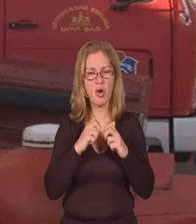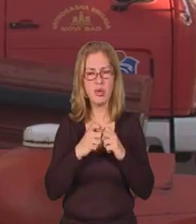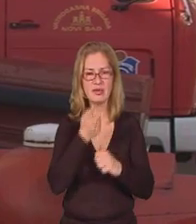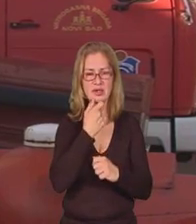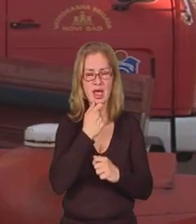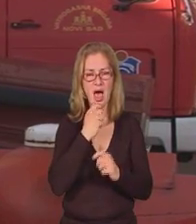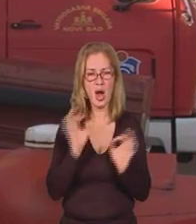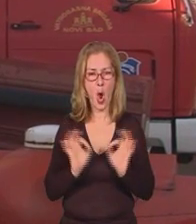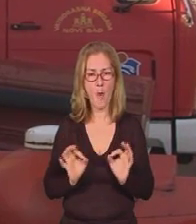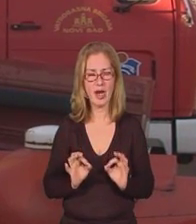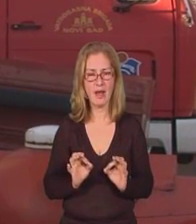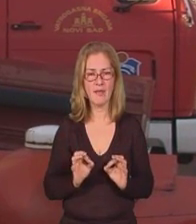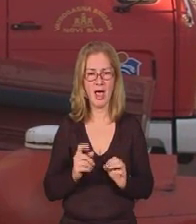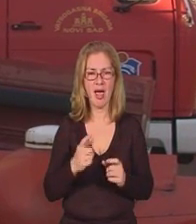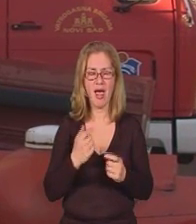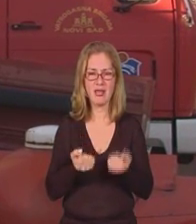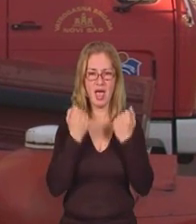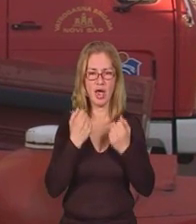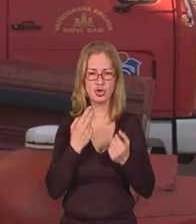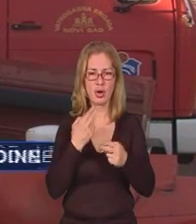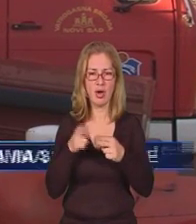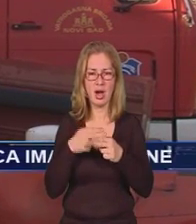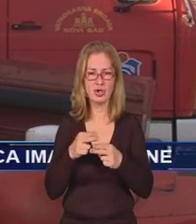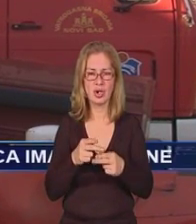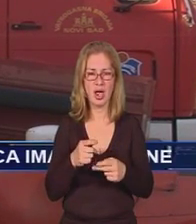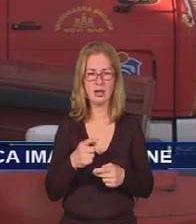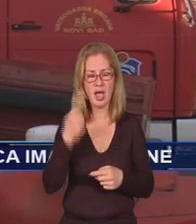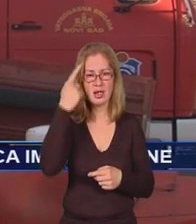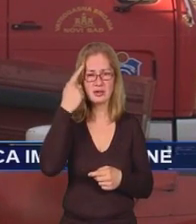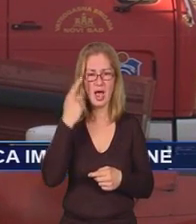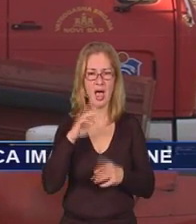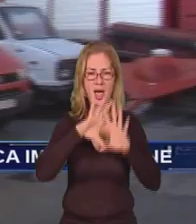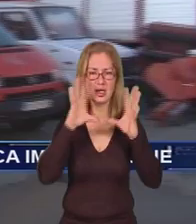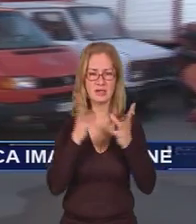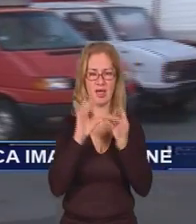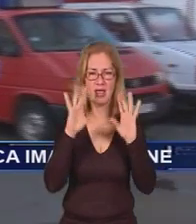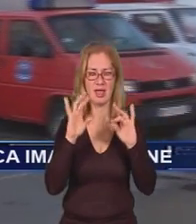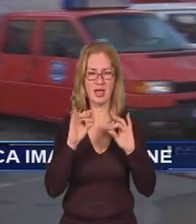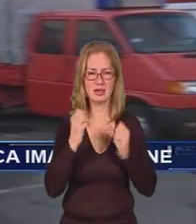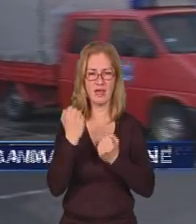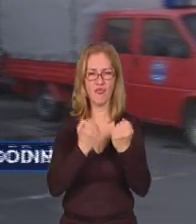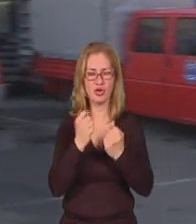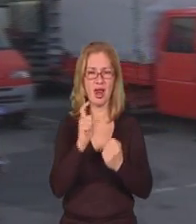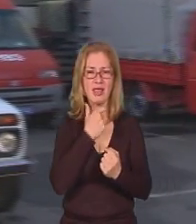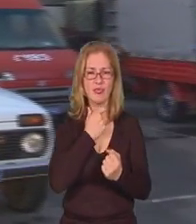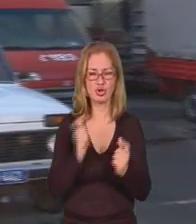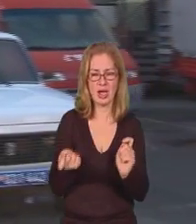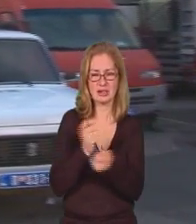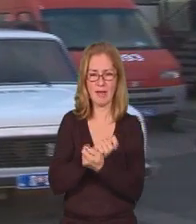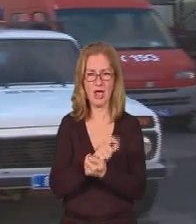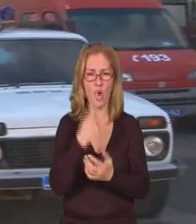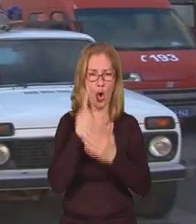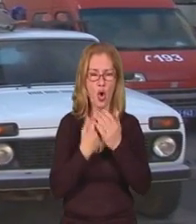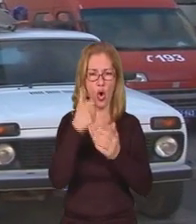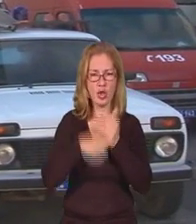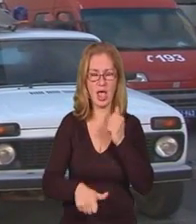saznajemo, problem zastarele opreme je jako teško rešiti, jer svesni su da niko ne može svih 10 vozila da zameni odjednom.